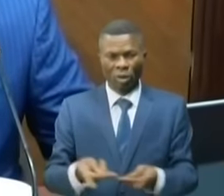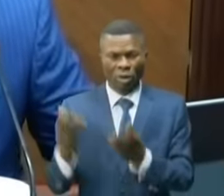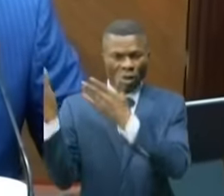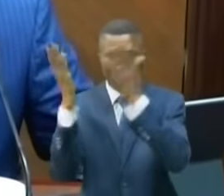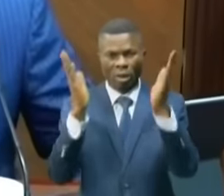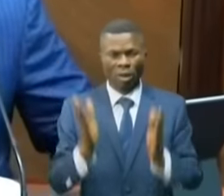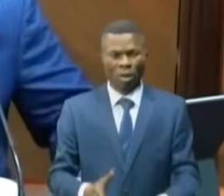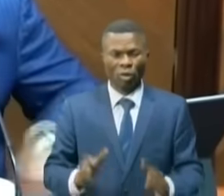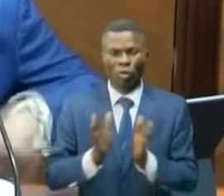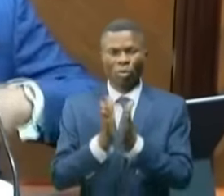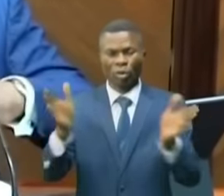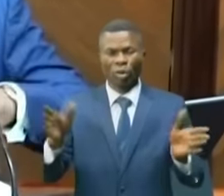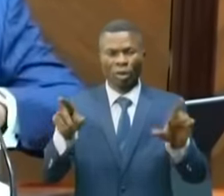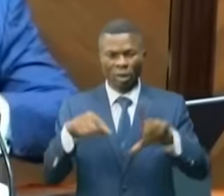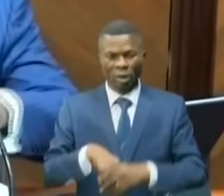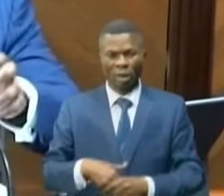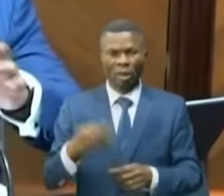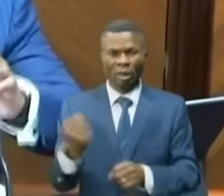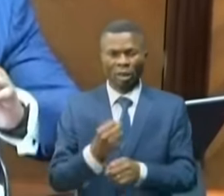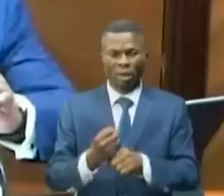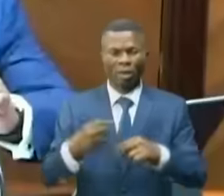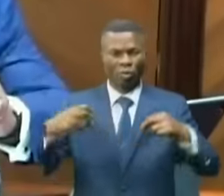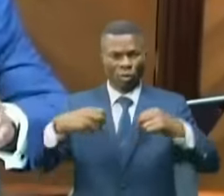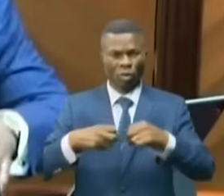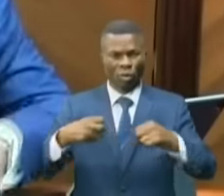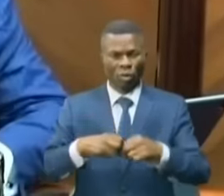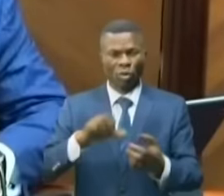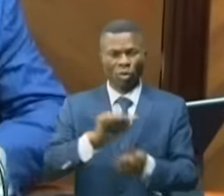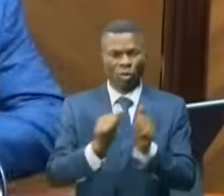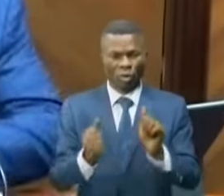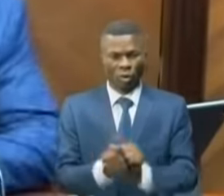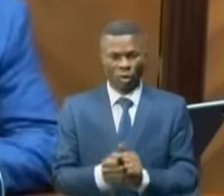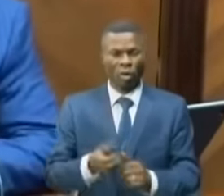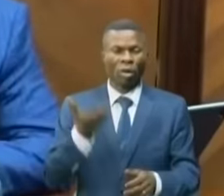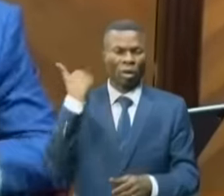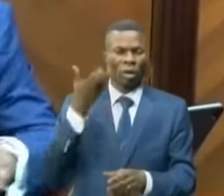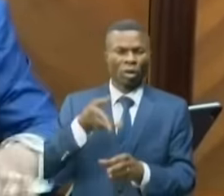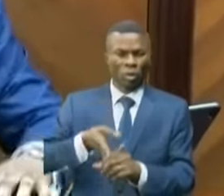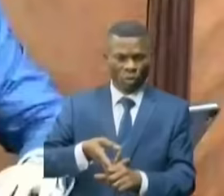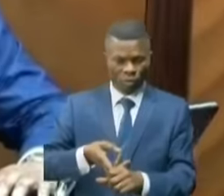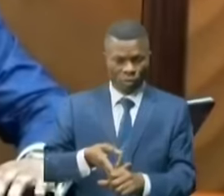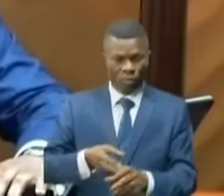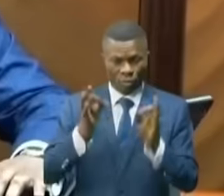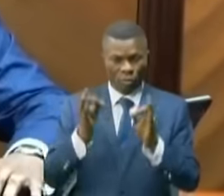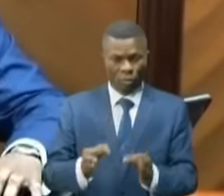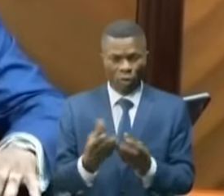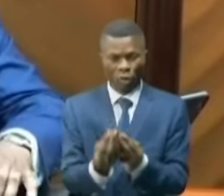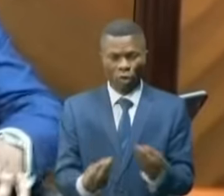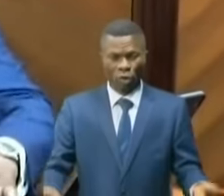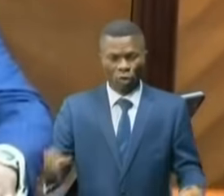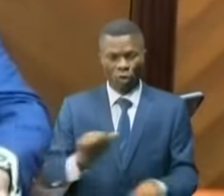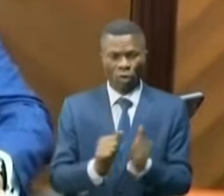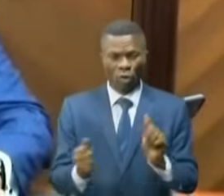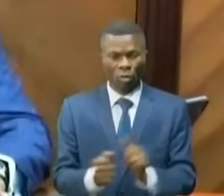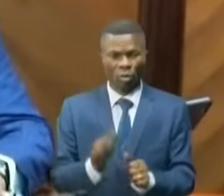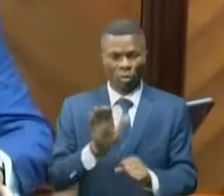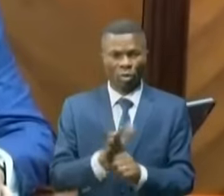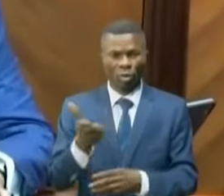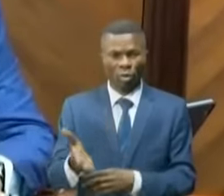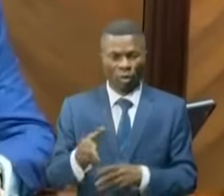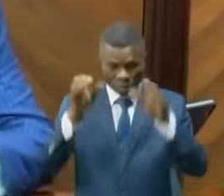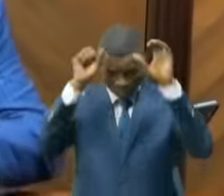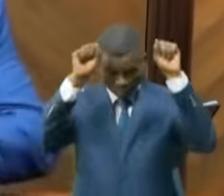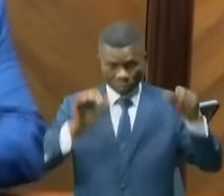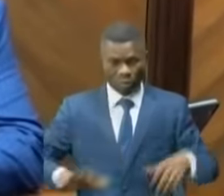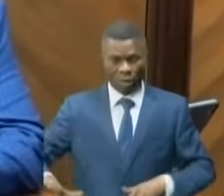commerce général, dans les secteurs énergétiques et dans celui des hydrocarbures. En vue de résorber le chômage de masse, le